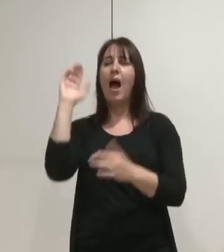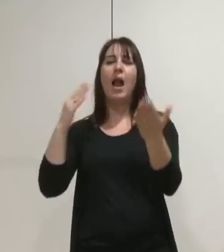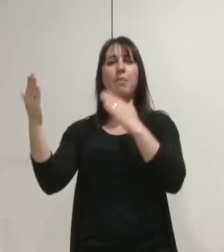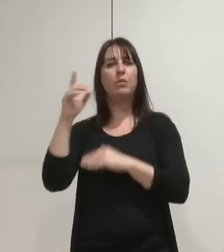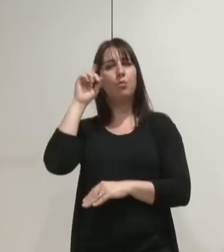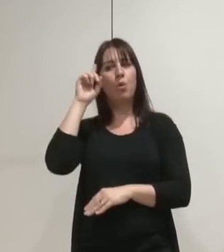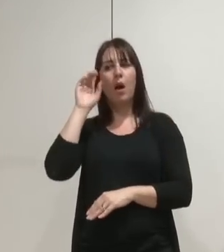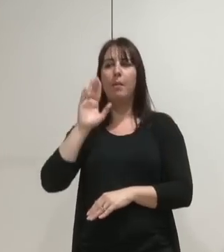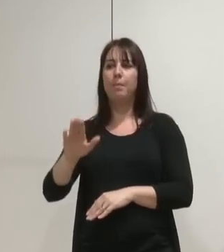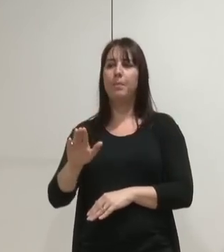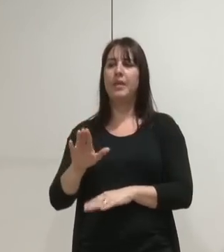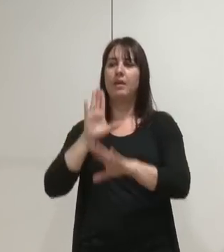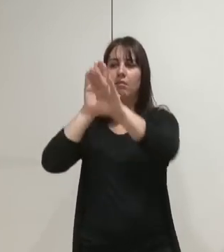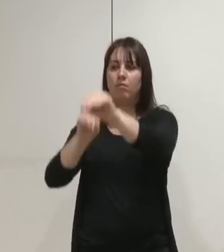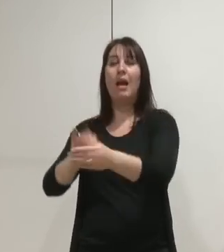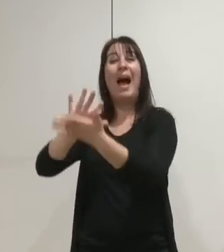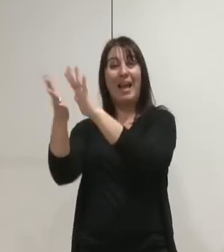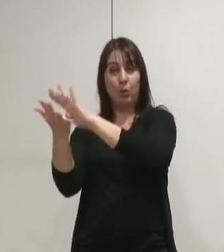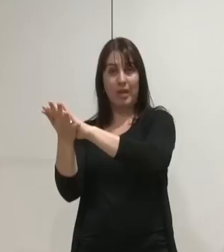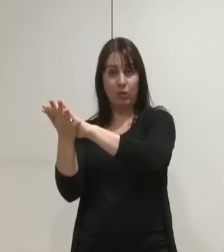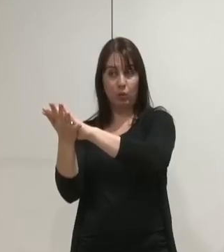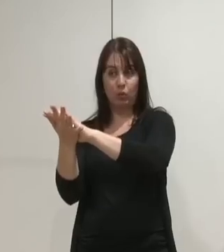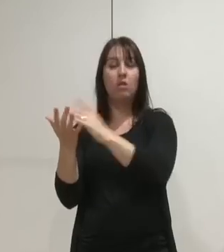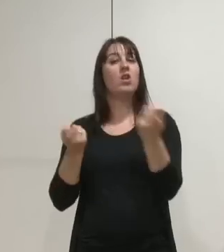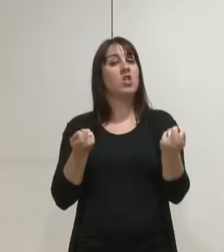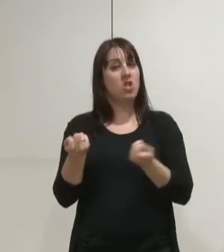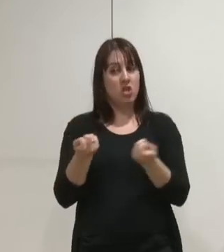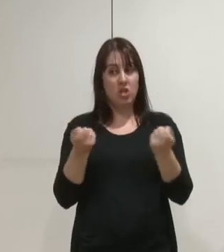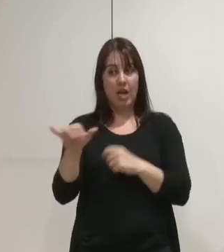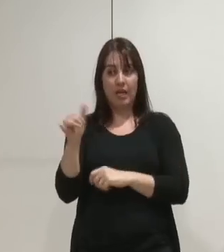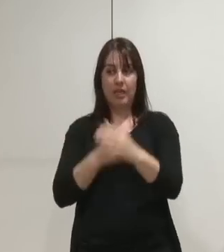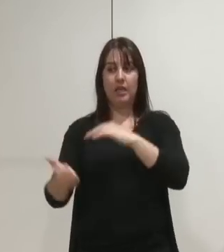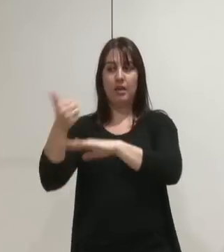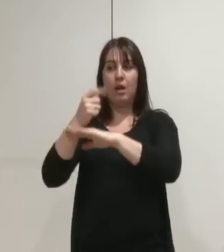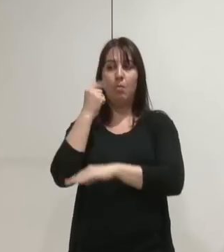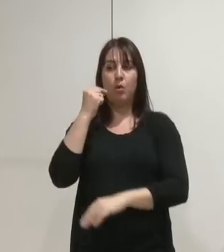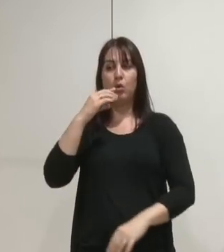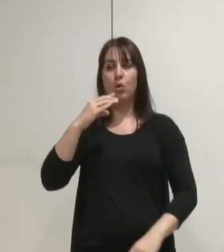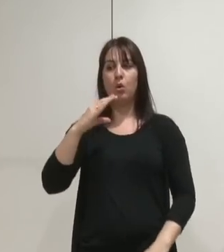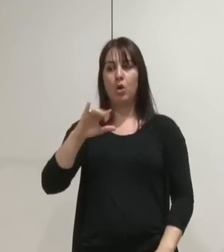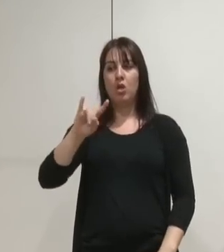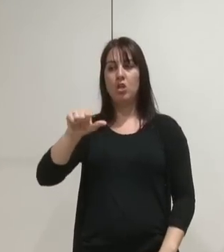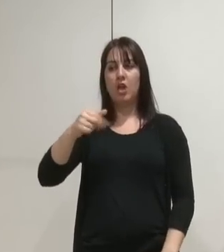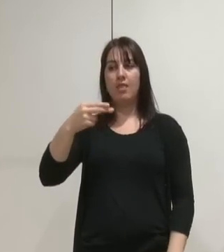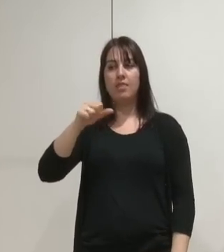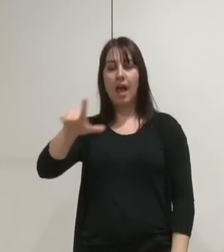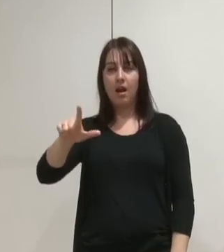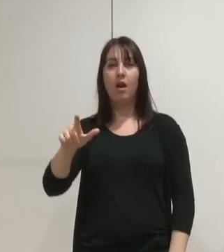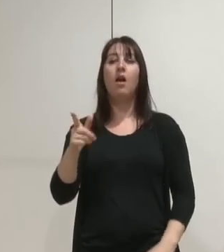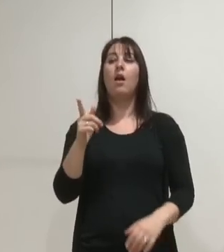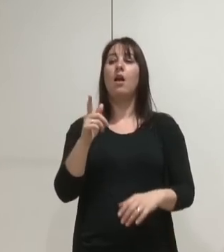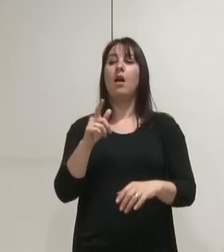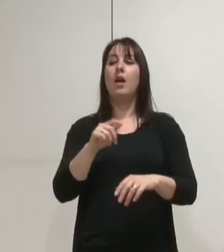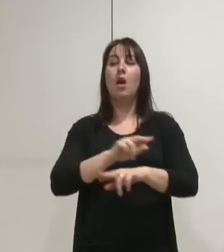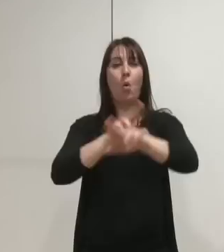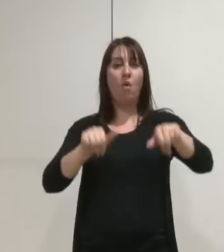d'occupation du domaine public avec une association dirigée donc par Monsieur Chanal et cette convention d'occupation et